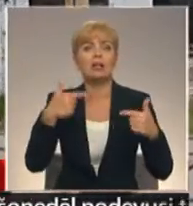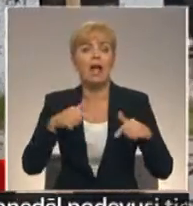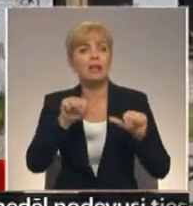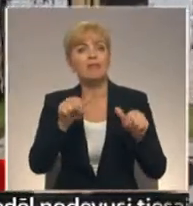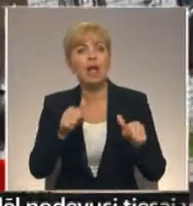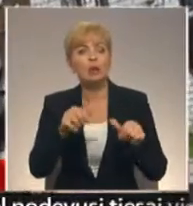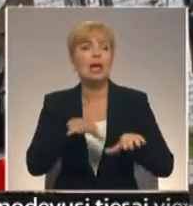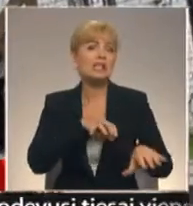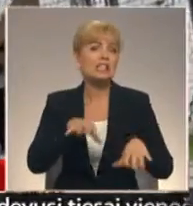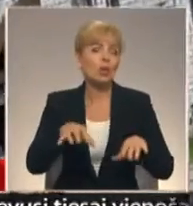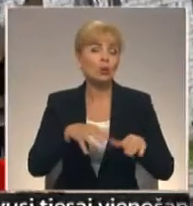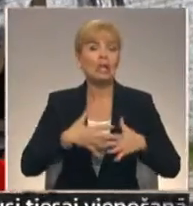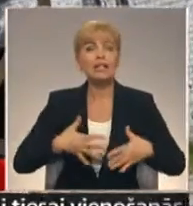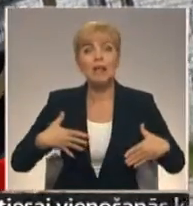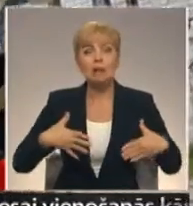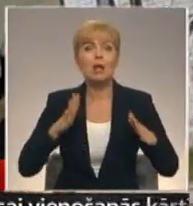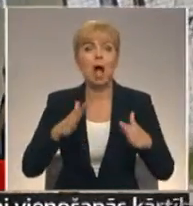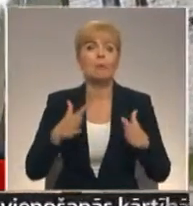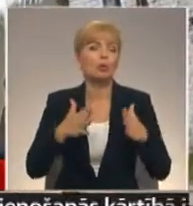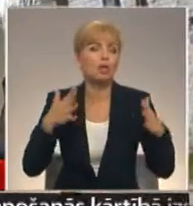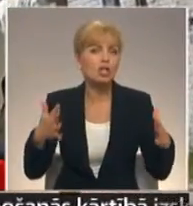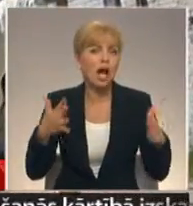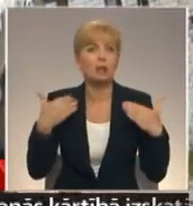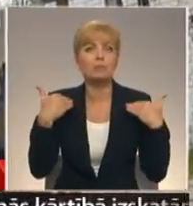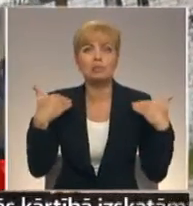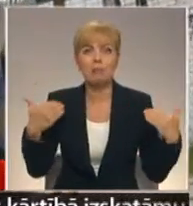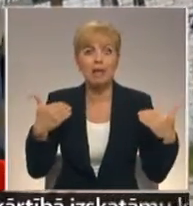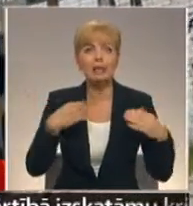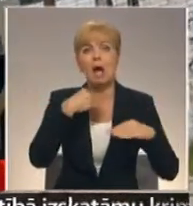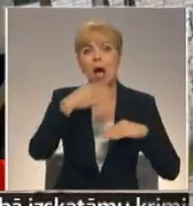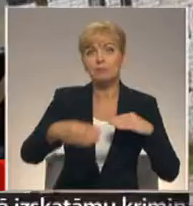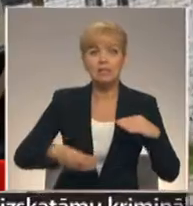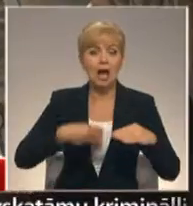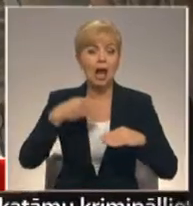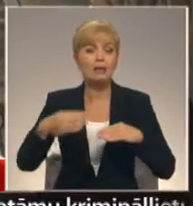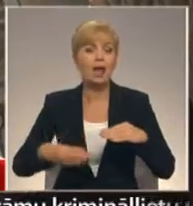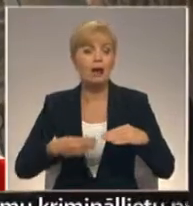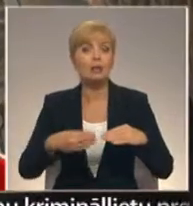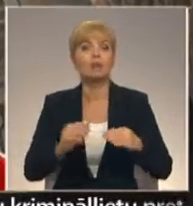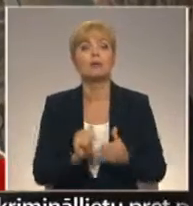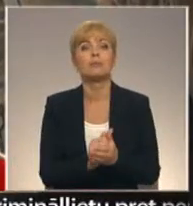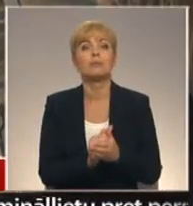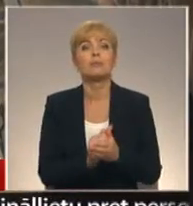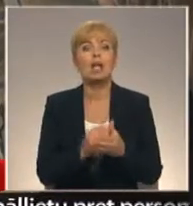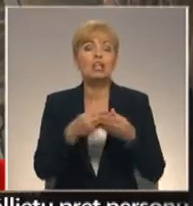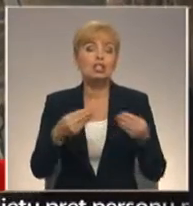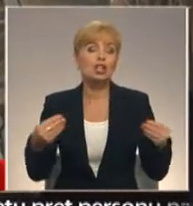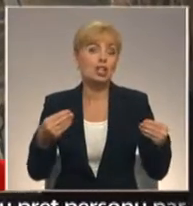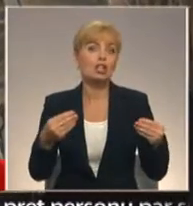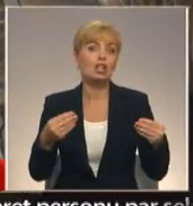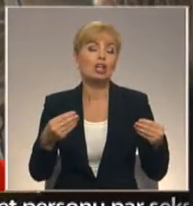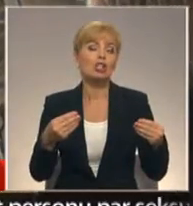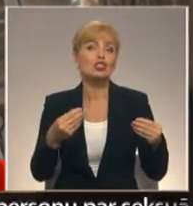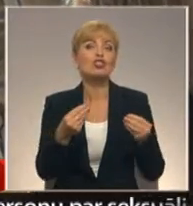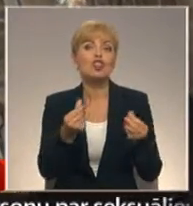dzīvnieka ķermenis, kam jābūt lielam, spēcīgam un apsaitētam. Tas ir stiklišķiedru celtums, te viņi var redzēt